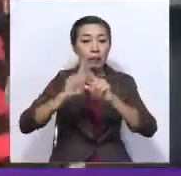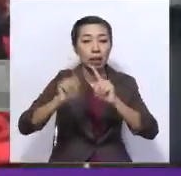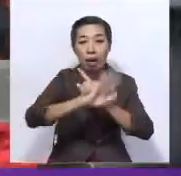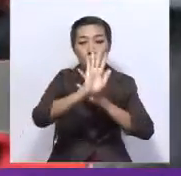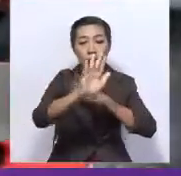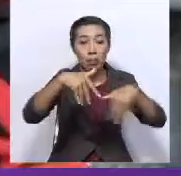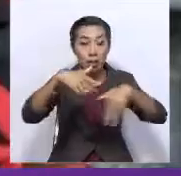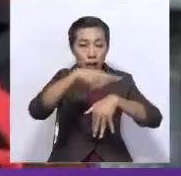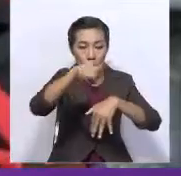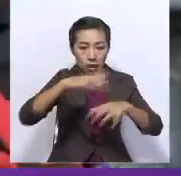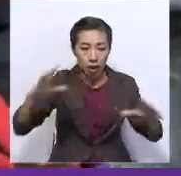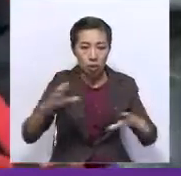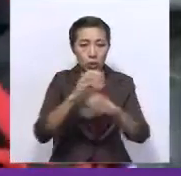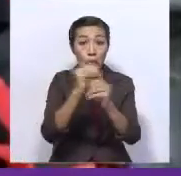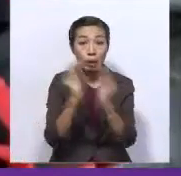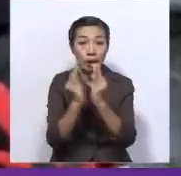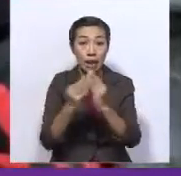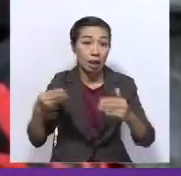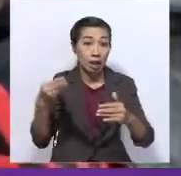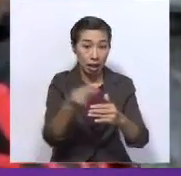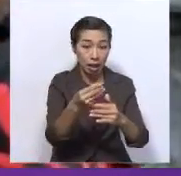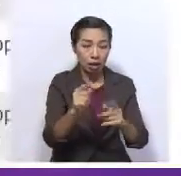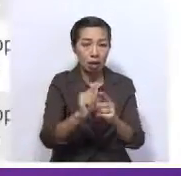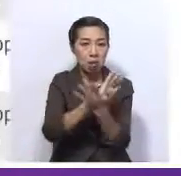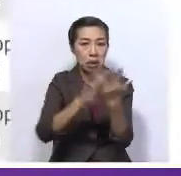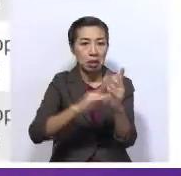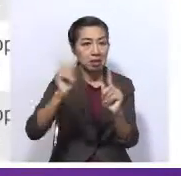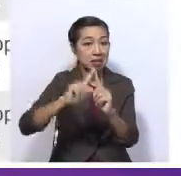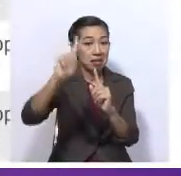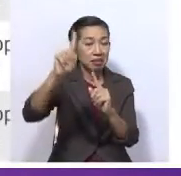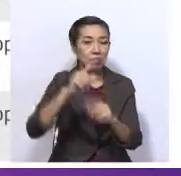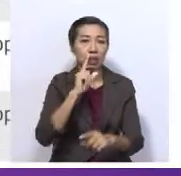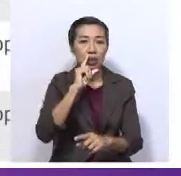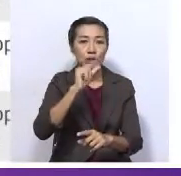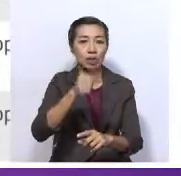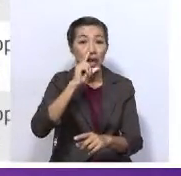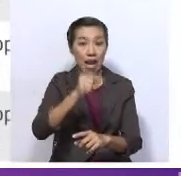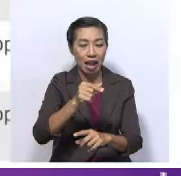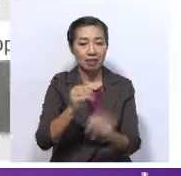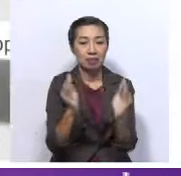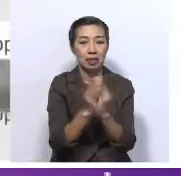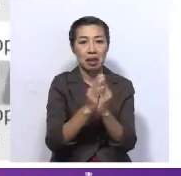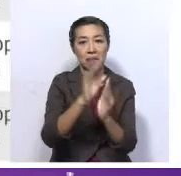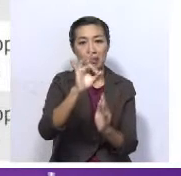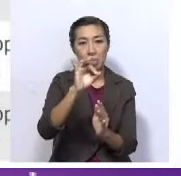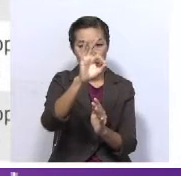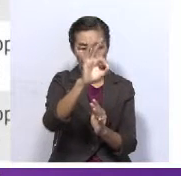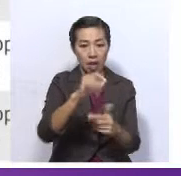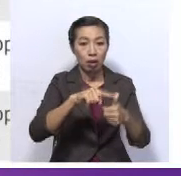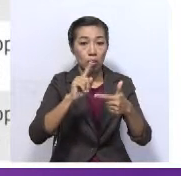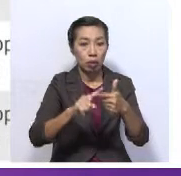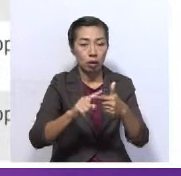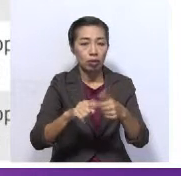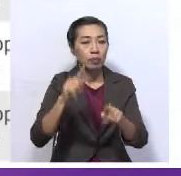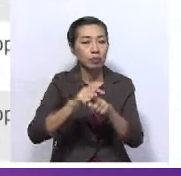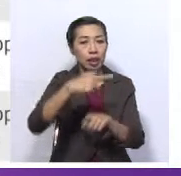เห็นผลการสำรวจพบว่า ประเทศที่ได้คะแนนสูงสุดก็คือนิวซีแลนด์ค่ะมี89คะแนนรองลงม